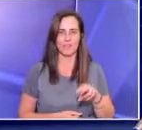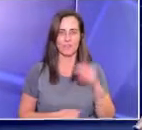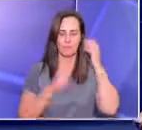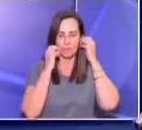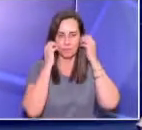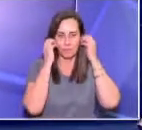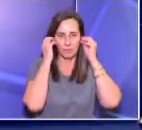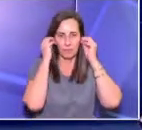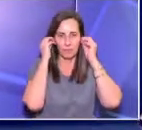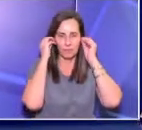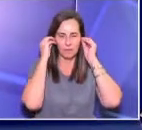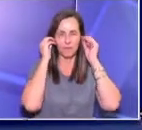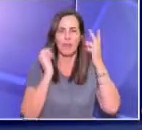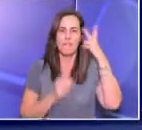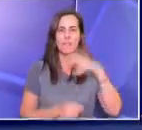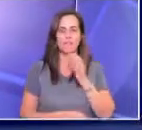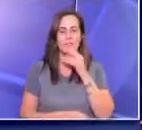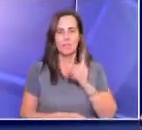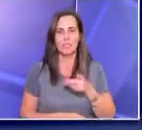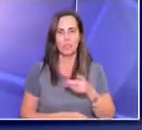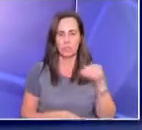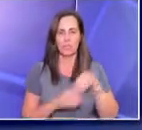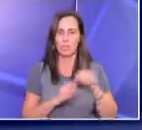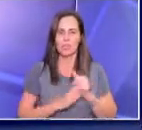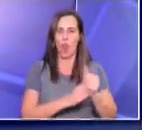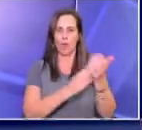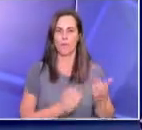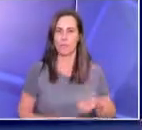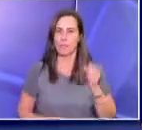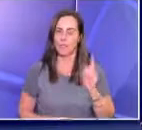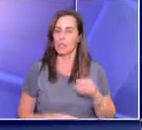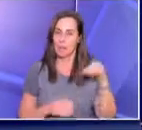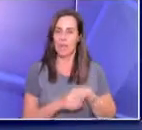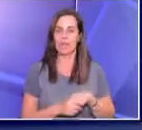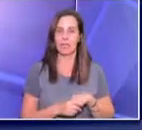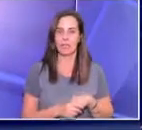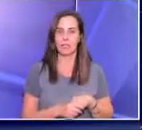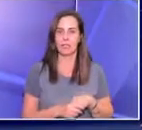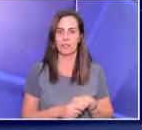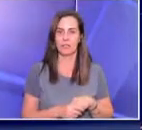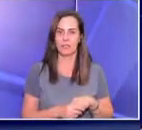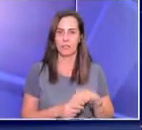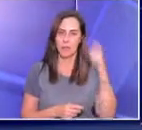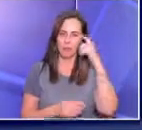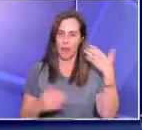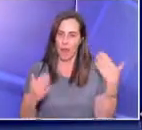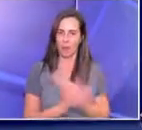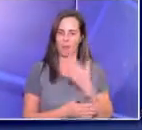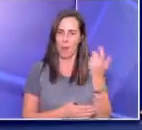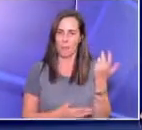חלחלה, הבנה, שצעירים צריכים להיכנס ולהוביל. צריכים להיכנס ומחשיבה חדשה,